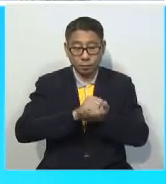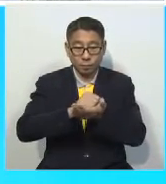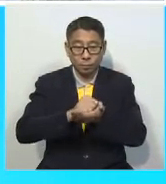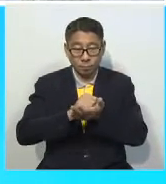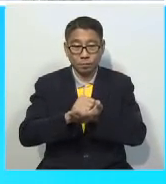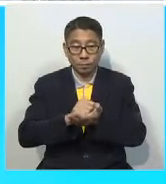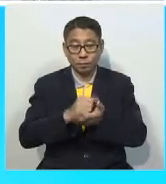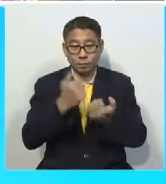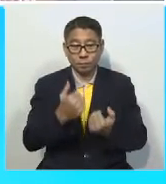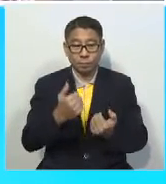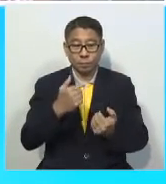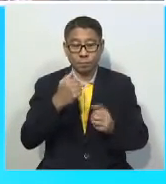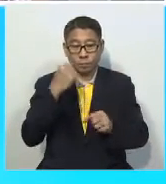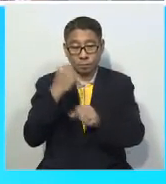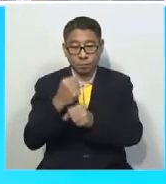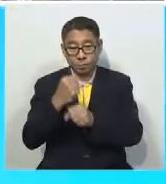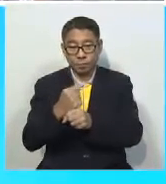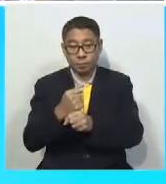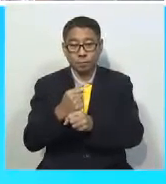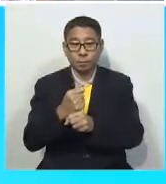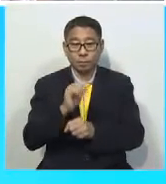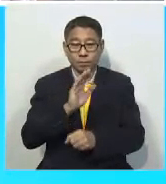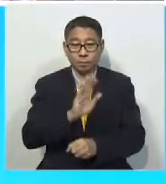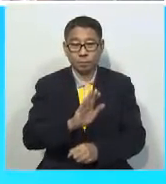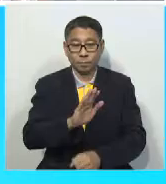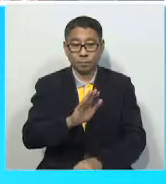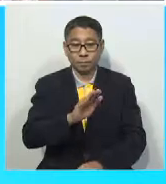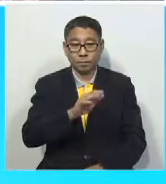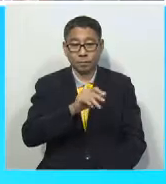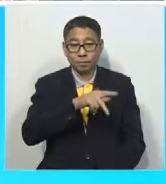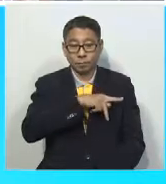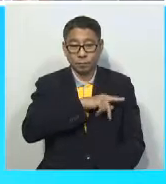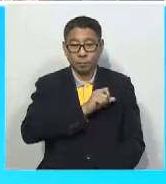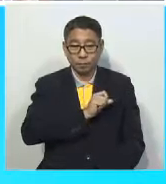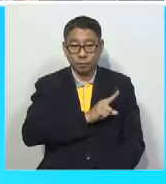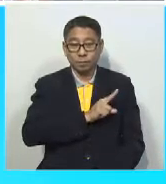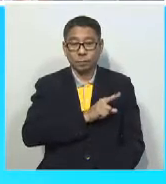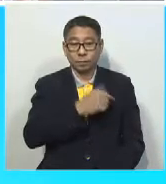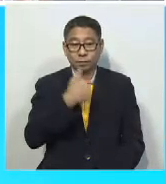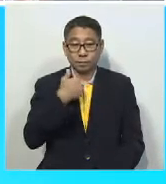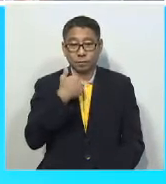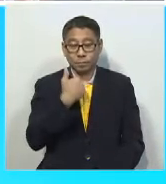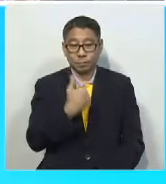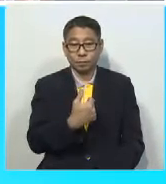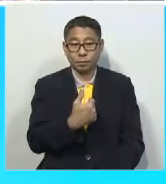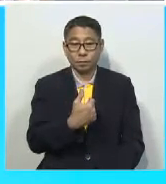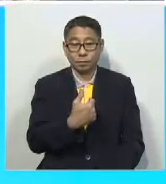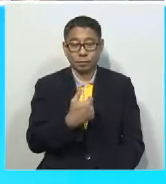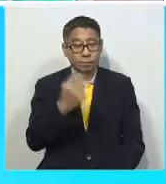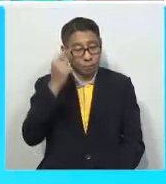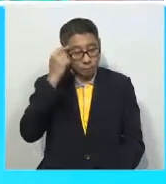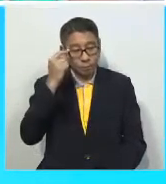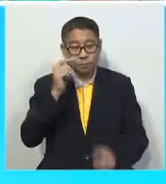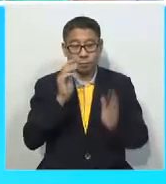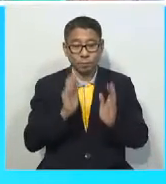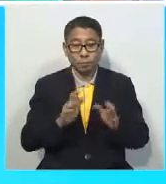การการทำงานของพศในพื้นที่ซึ่งเชื่อว่า